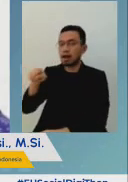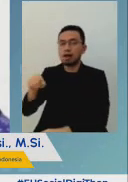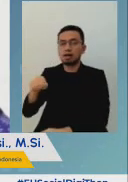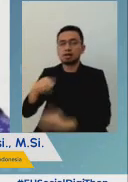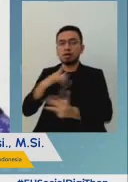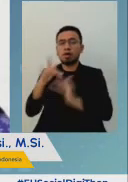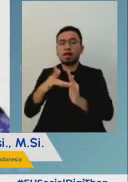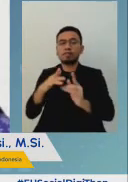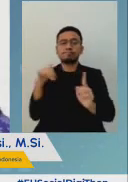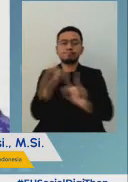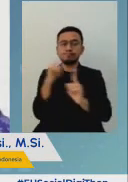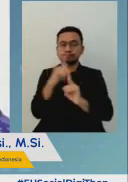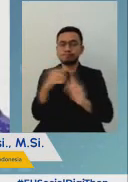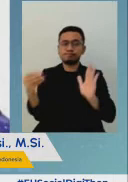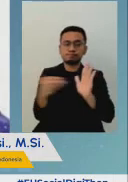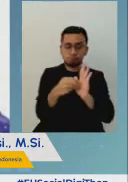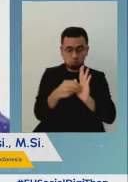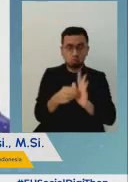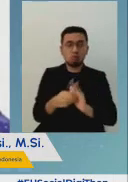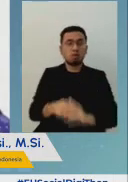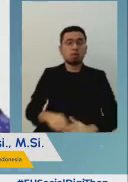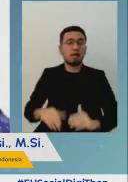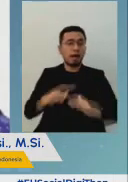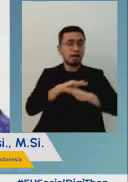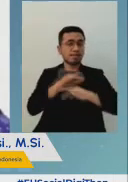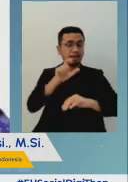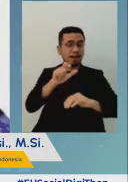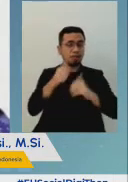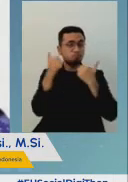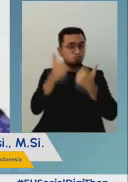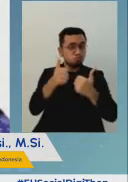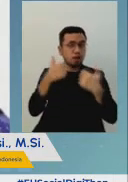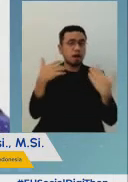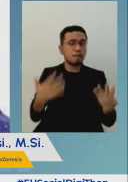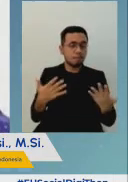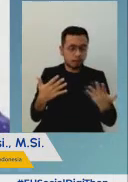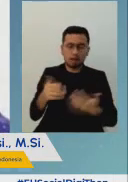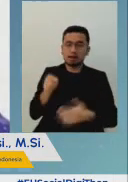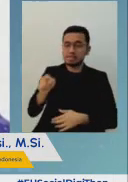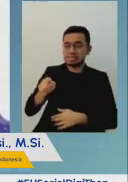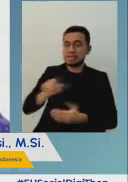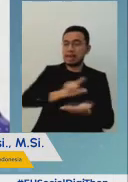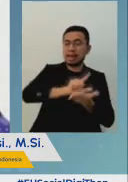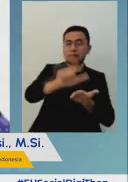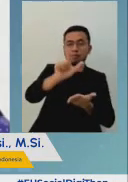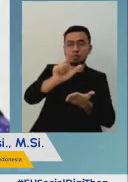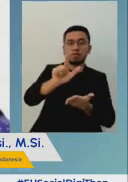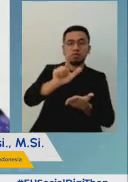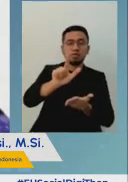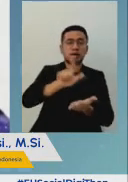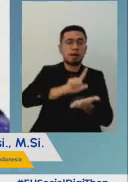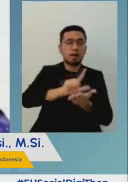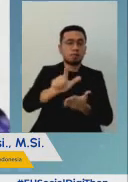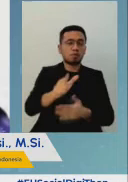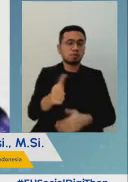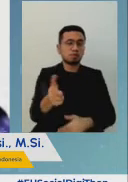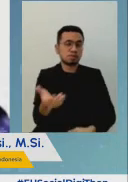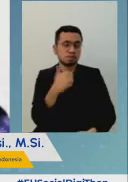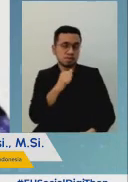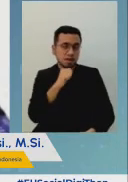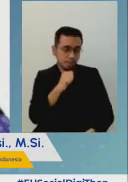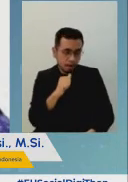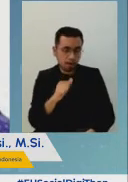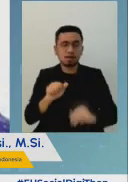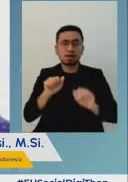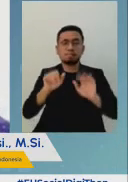ketika kita memang melaporkan kepada pihak-pihak yang berwenang. Ya, misalnya kepada platform sosial